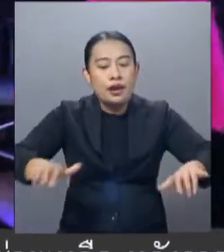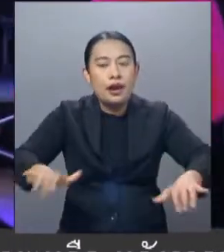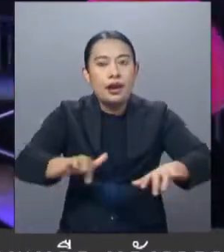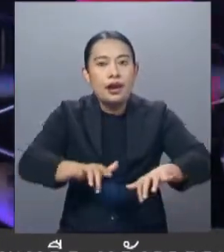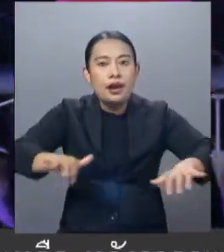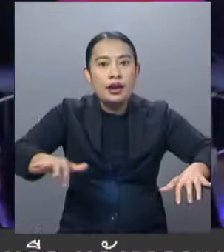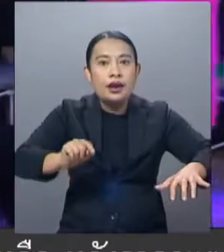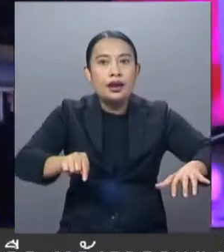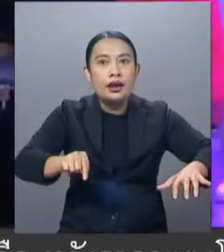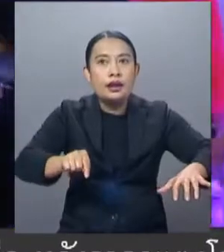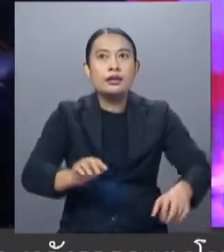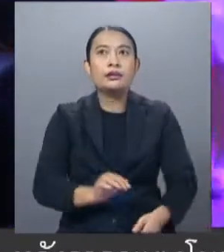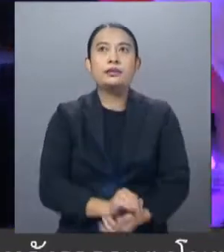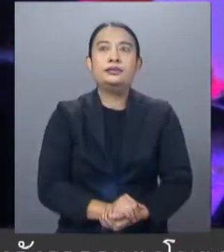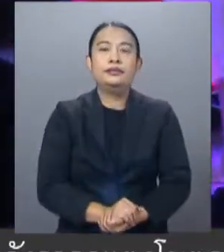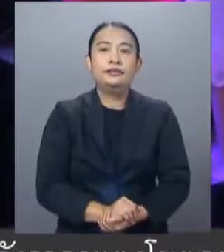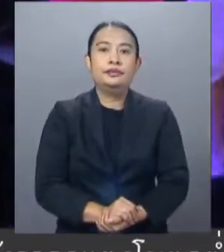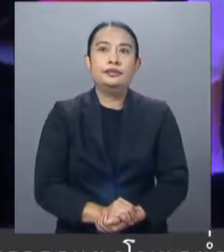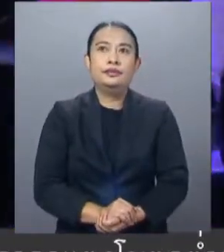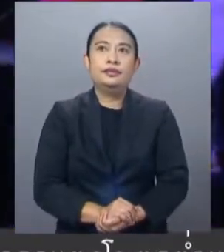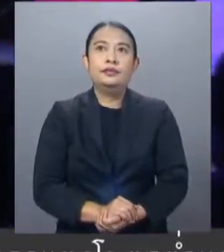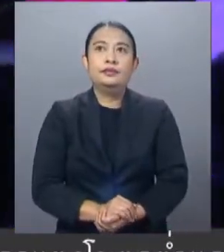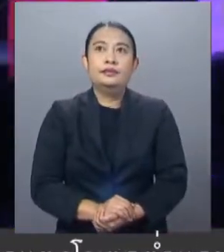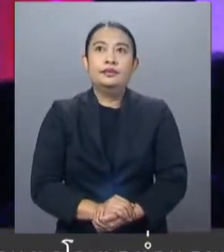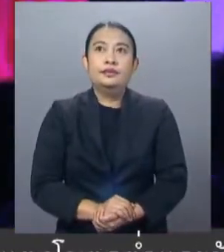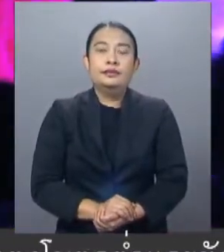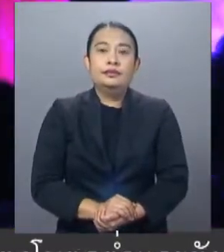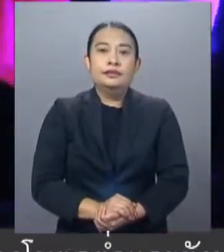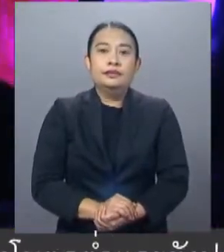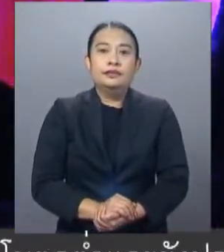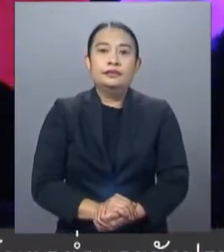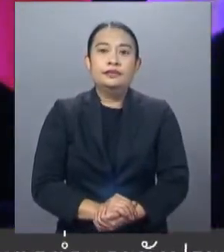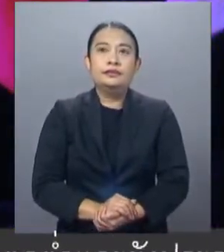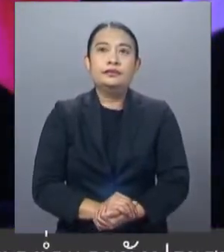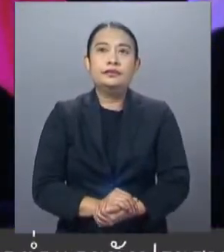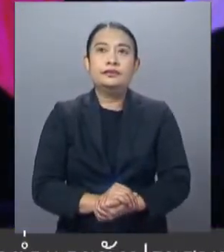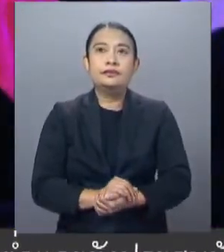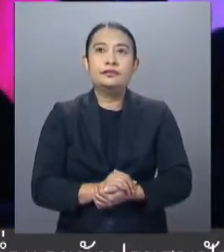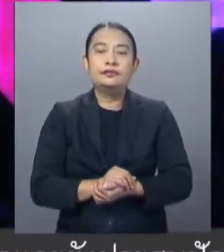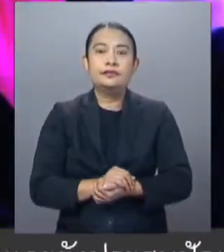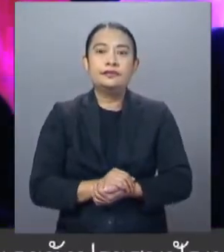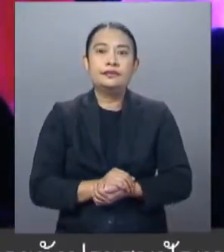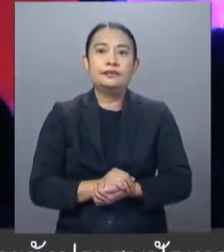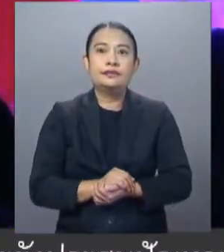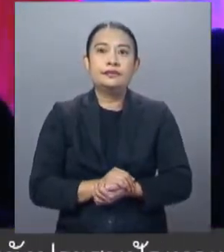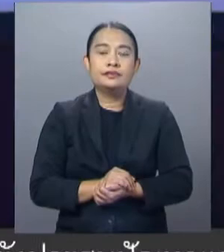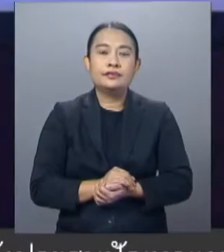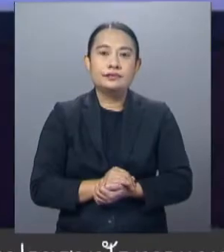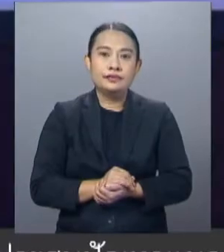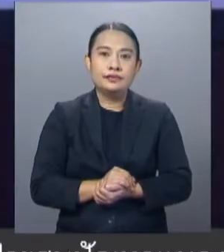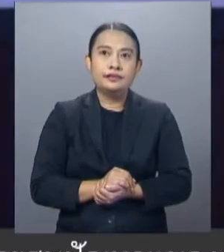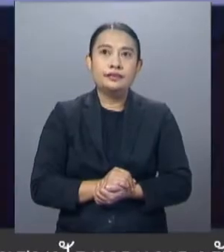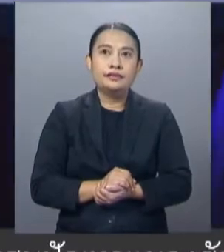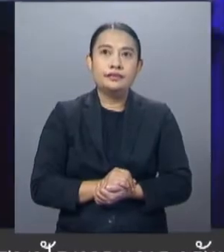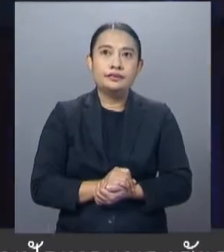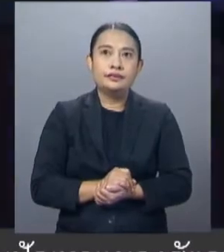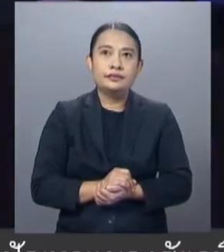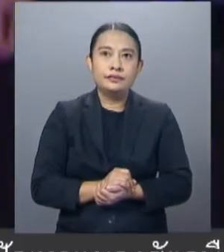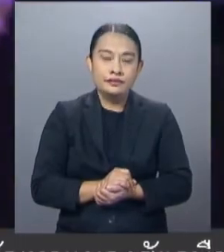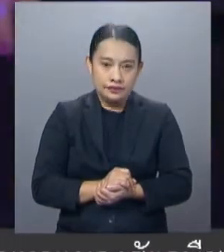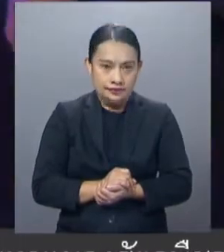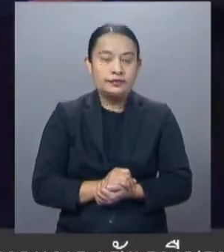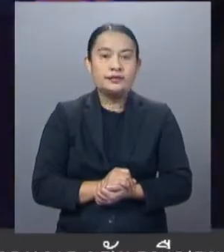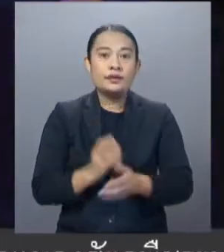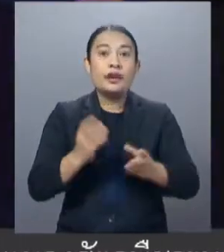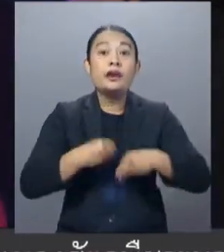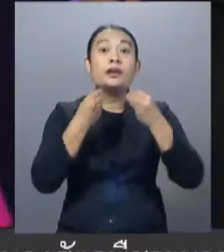ดเรื่องนี้สอนให้รู้ว่าการให้อภัยซึ่งกันและกันนั้นนำมาสู่ความสนใจ เพื่อให้ศาสตร์ของดนตรี